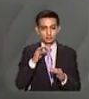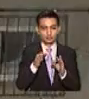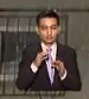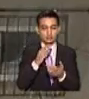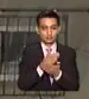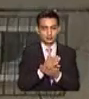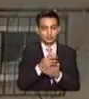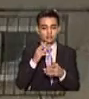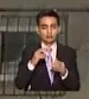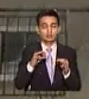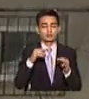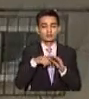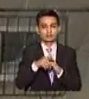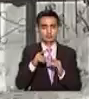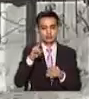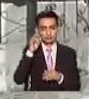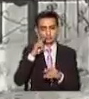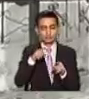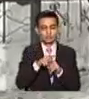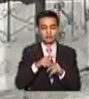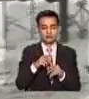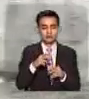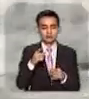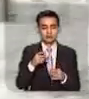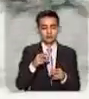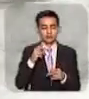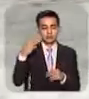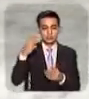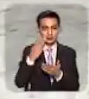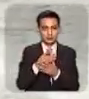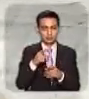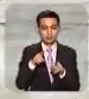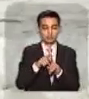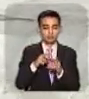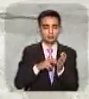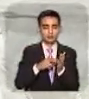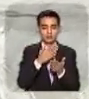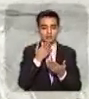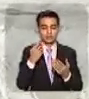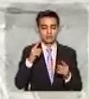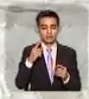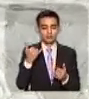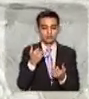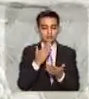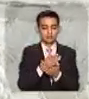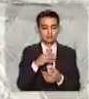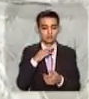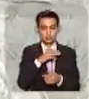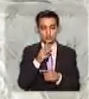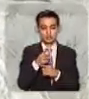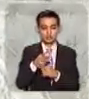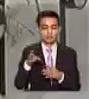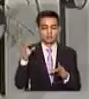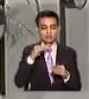преступление поражает своей дерзостью. Злоумышленников не пугают даже камеры наблюдения, которые установлены по всему городу. С момента